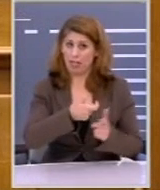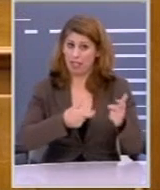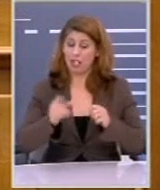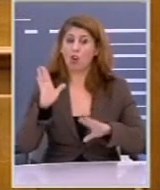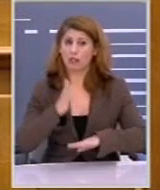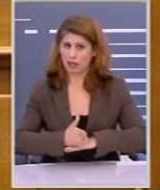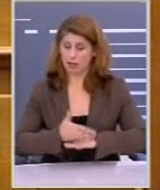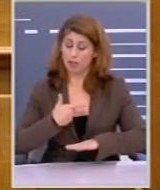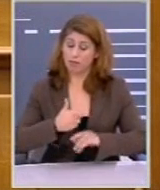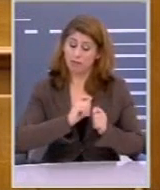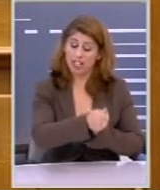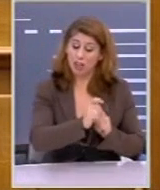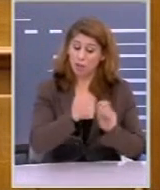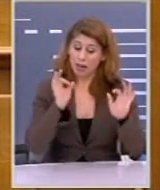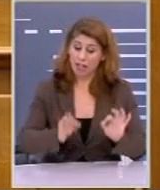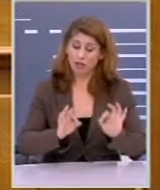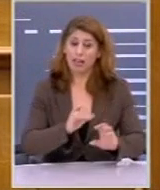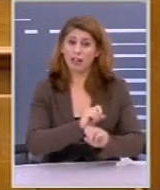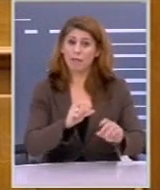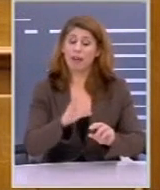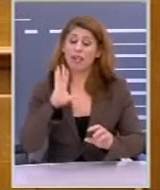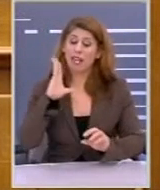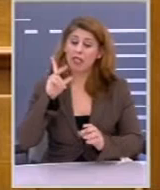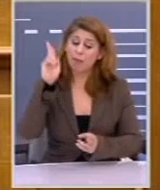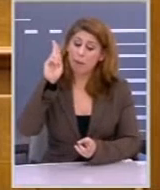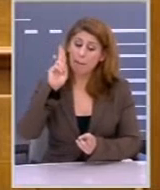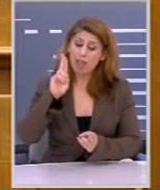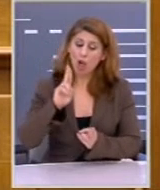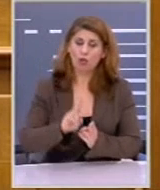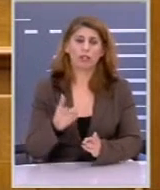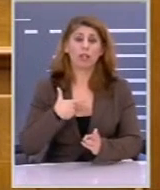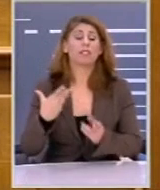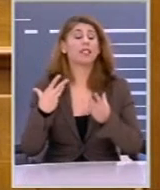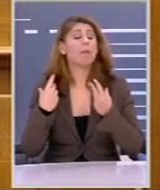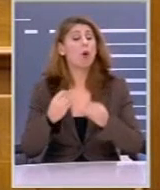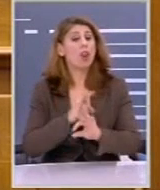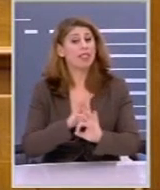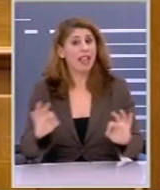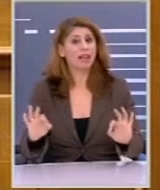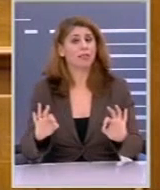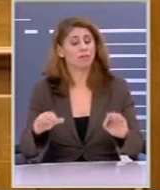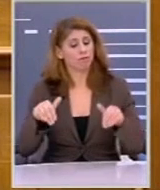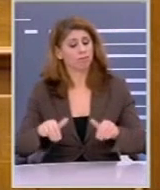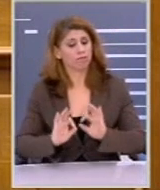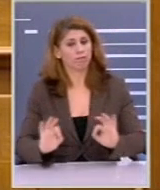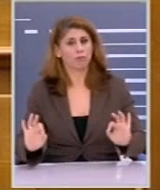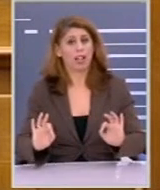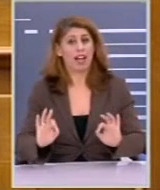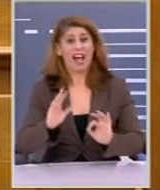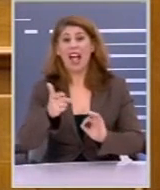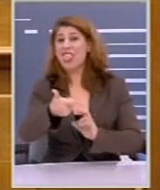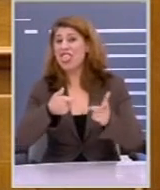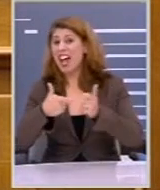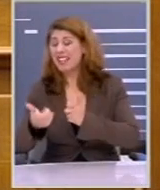έχουμε. Πληρώνονται, είναι ενήμερα και μειώνονται, και είμαστε πάρα πολύ εντάξει και συνεπείς. Τα δάνεια της Νέας Δημοκρατίας